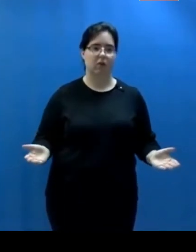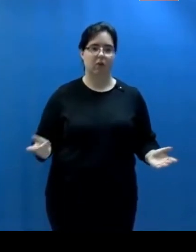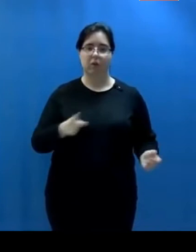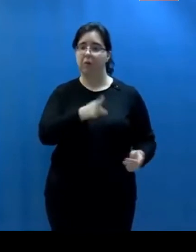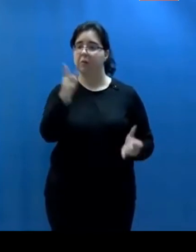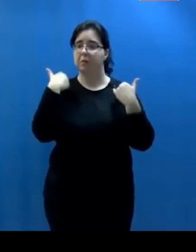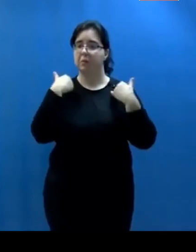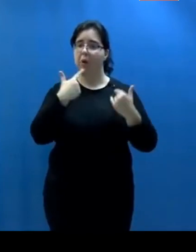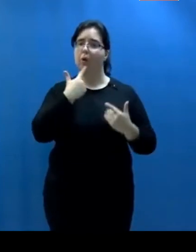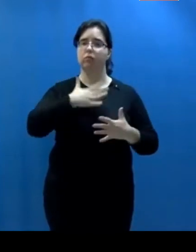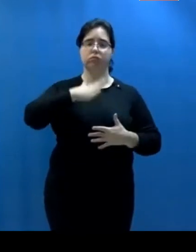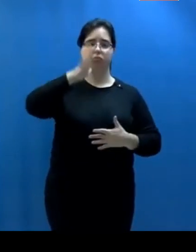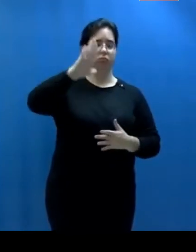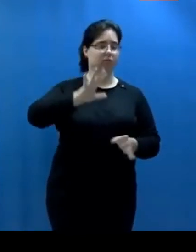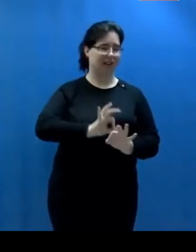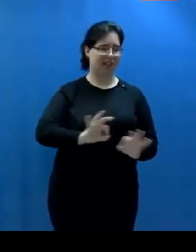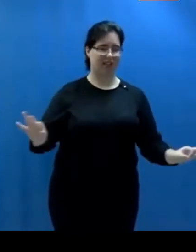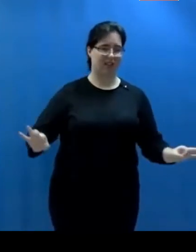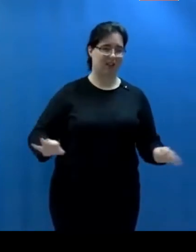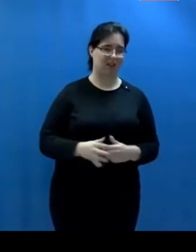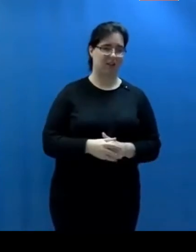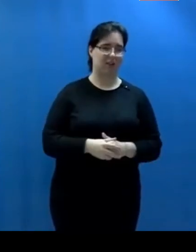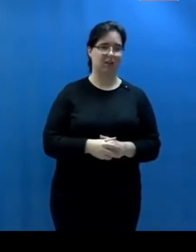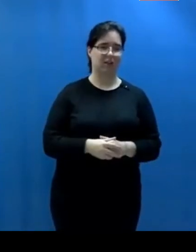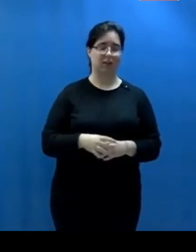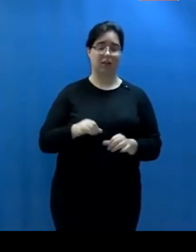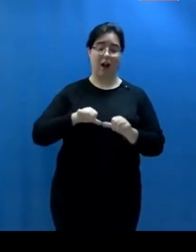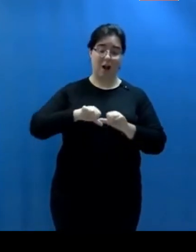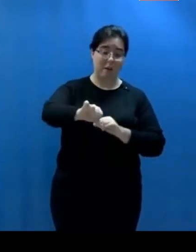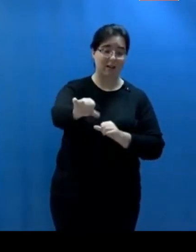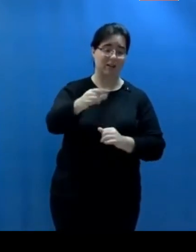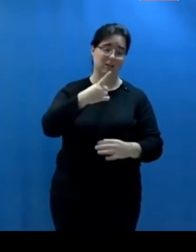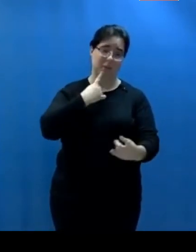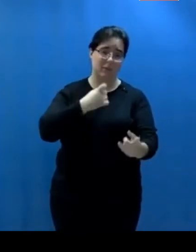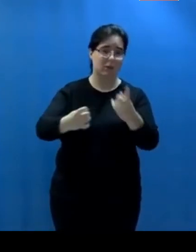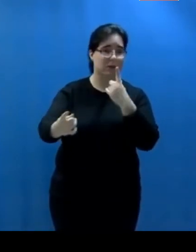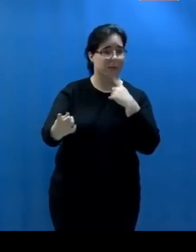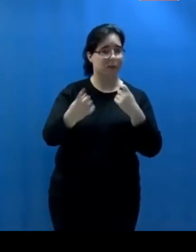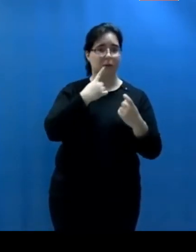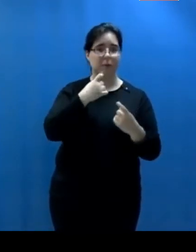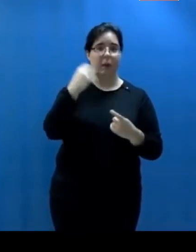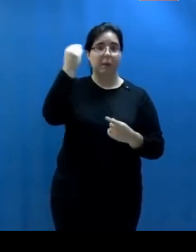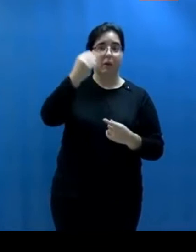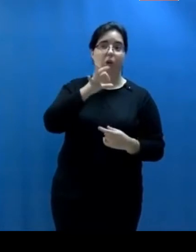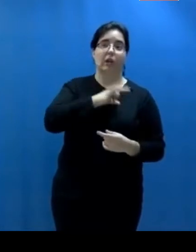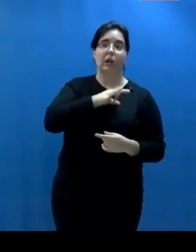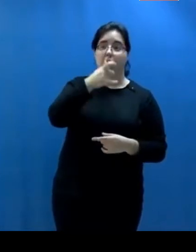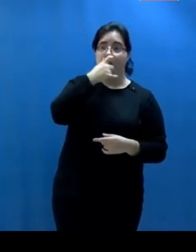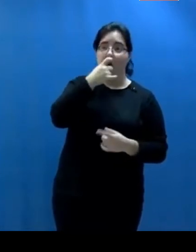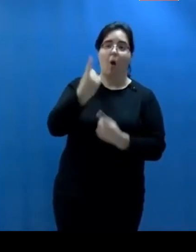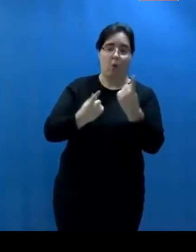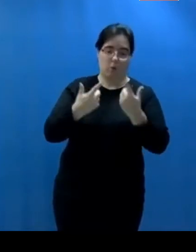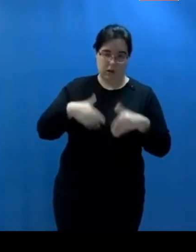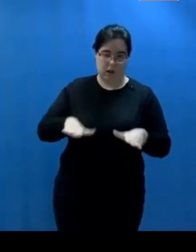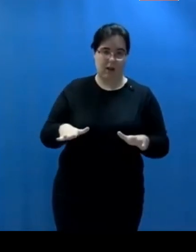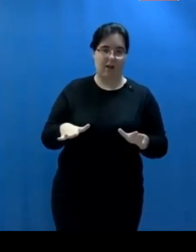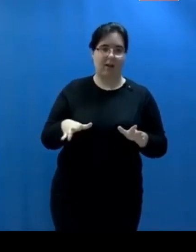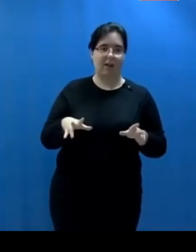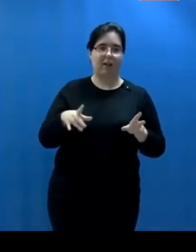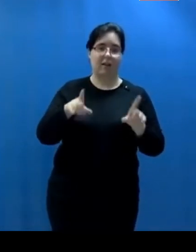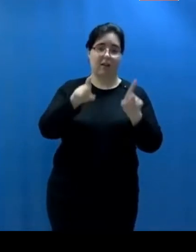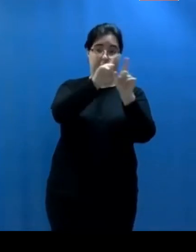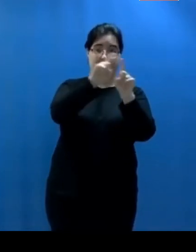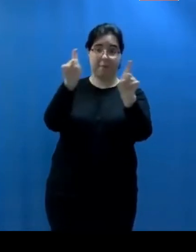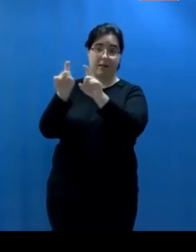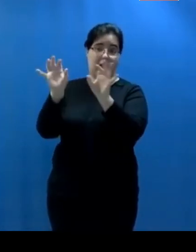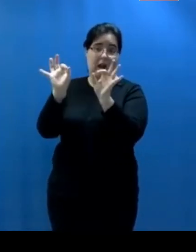responsable. A partir d'ahir hi ha moltes preguntes. Jo crec que el senyor Xavi del Senyor ja ha fet algunes. Totes les empreses que estan són les que